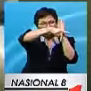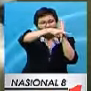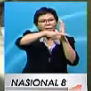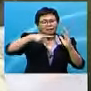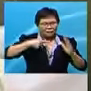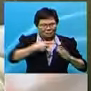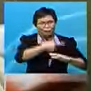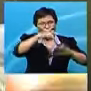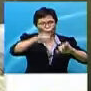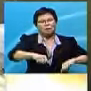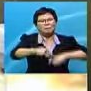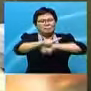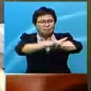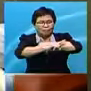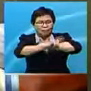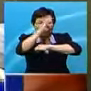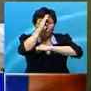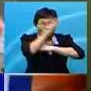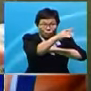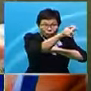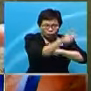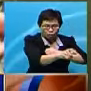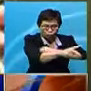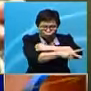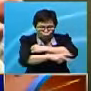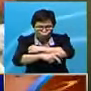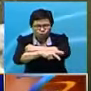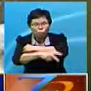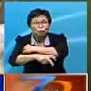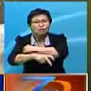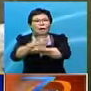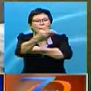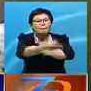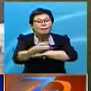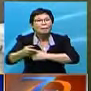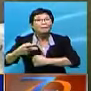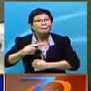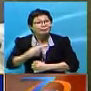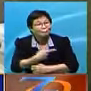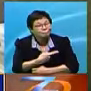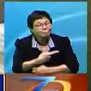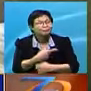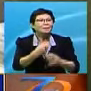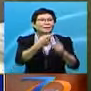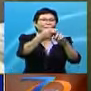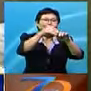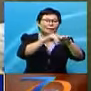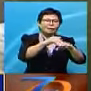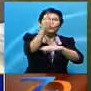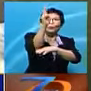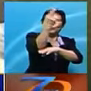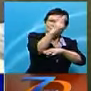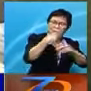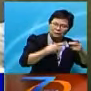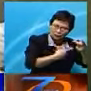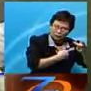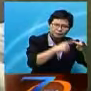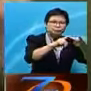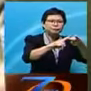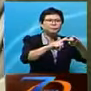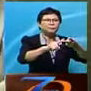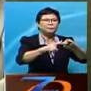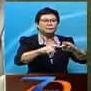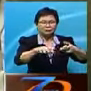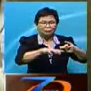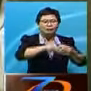Kita boleh mengambil tindakan kepada mereka yang cuba mencuri barang-barang kita daripada hutan kita, daripada